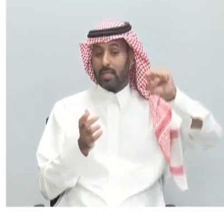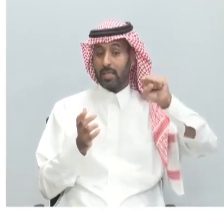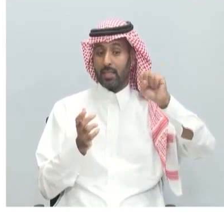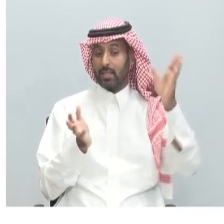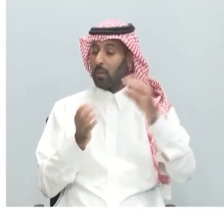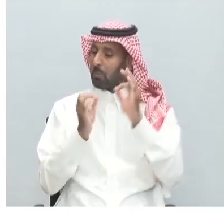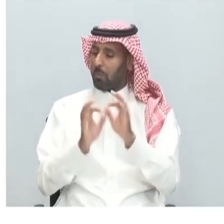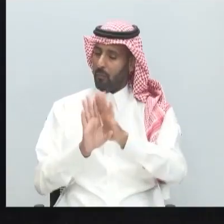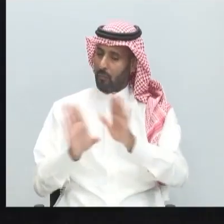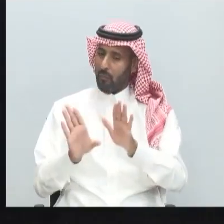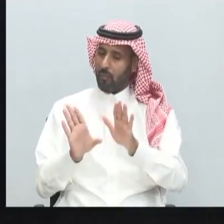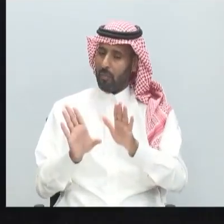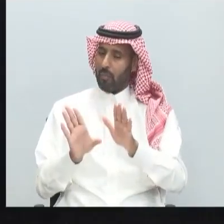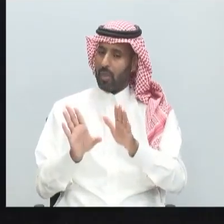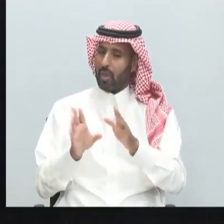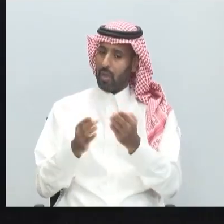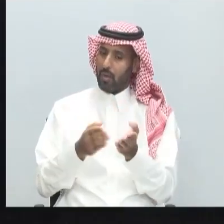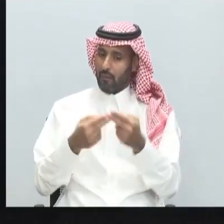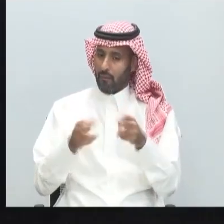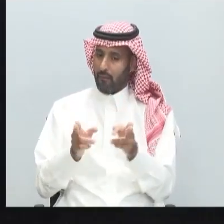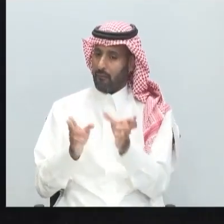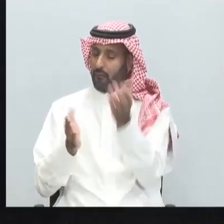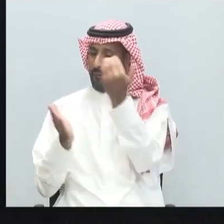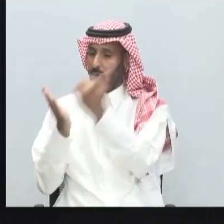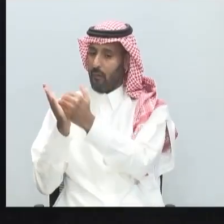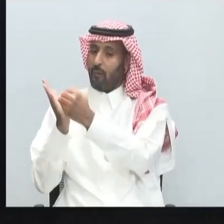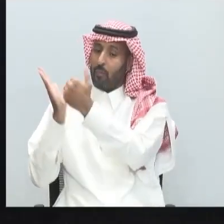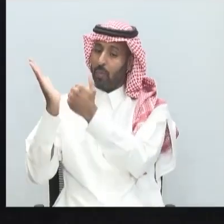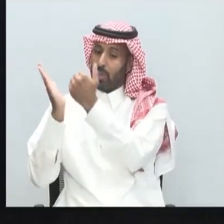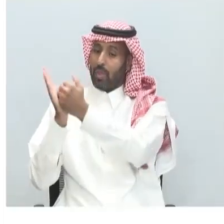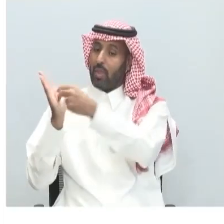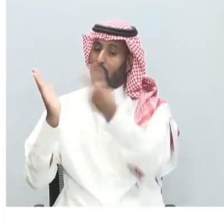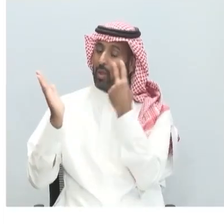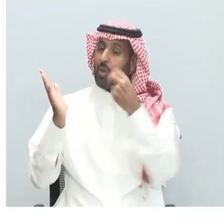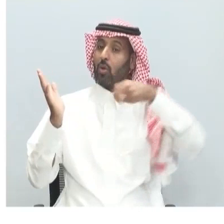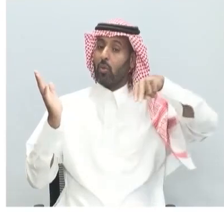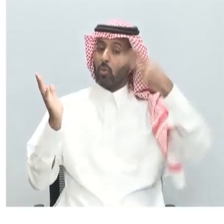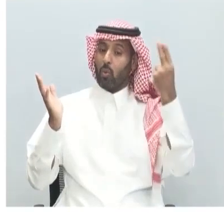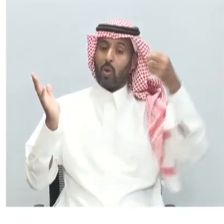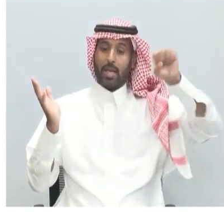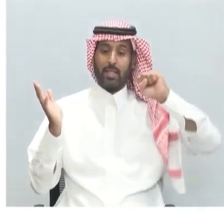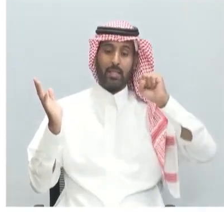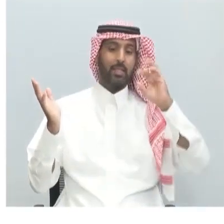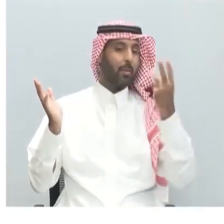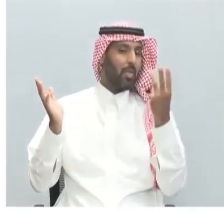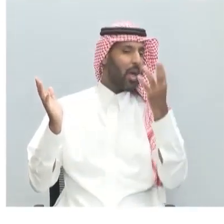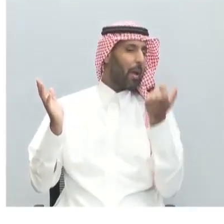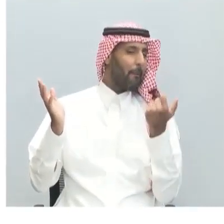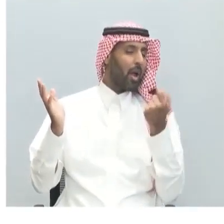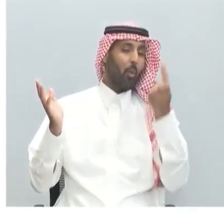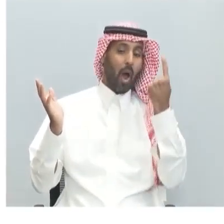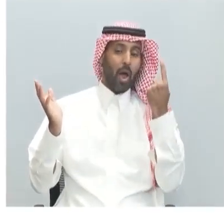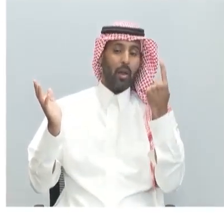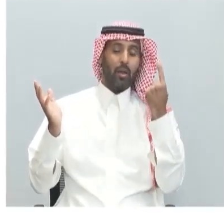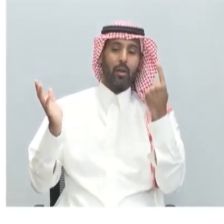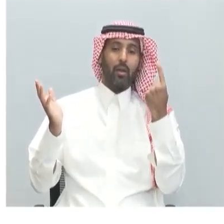اكتمل افتح مستوى جديد المستوى الثاني تو اس ويتبقى لدي من الثلاثه واحد